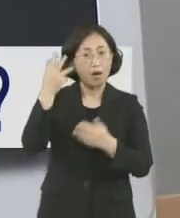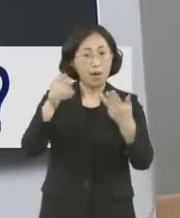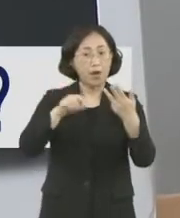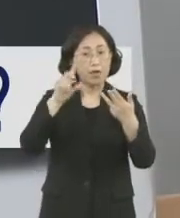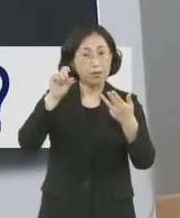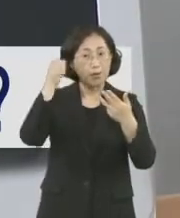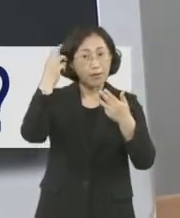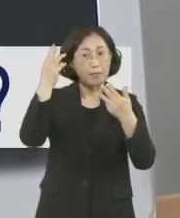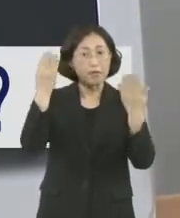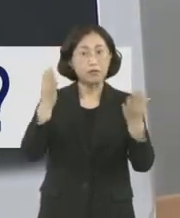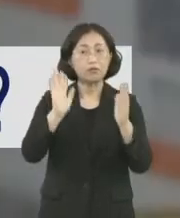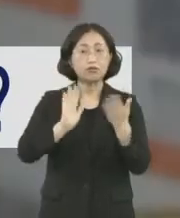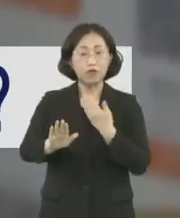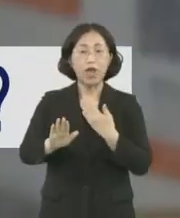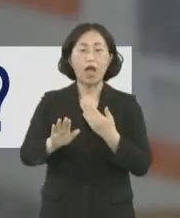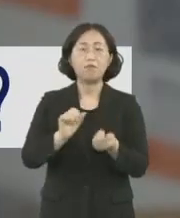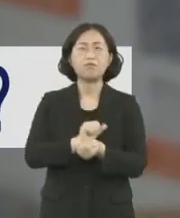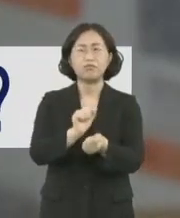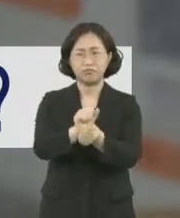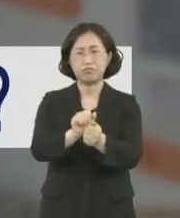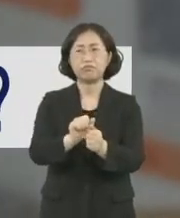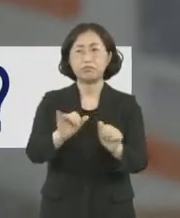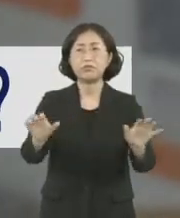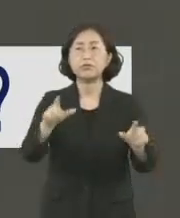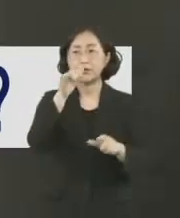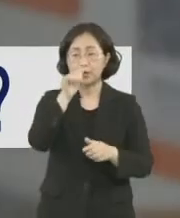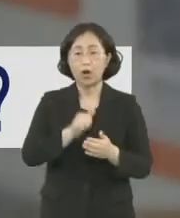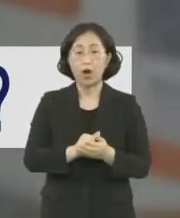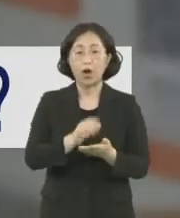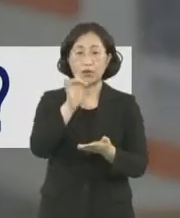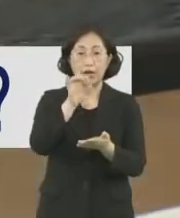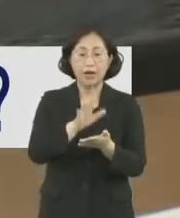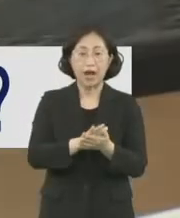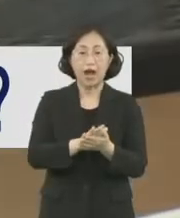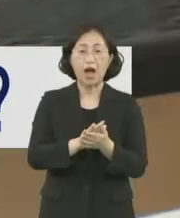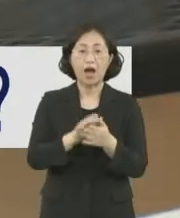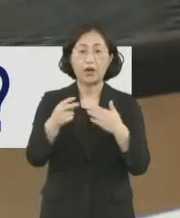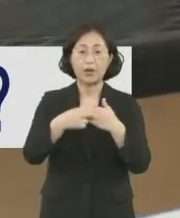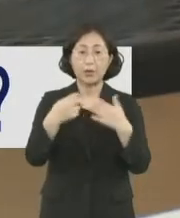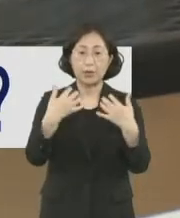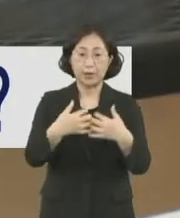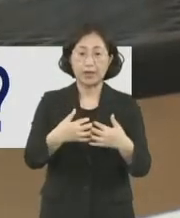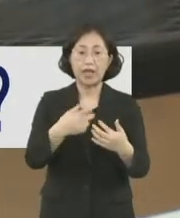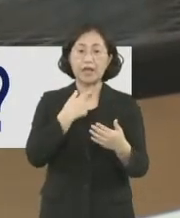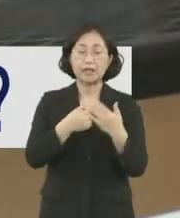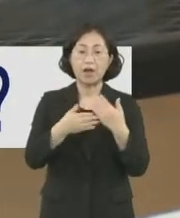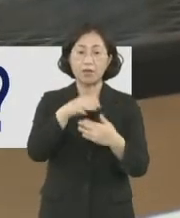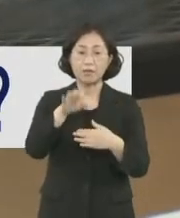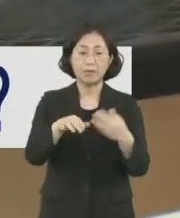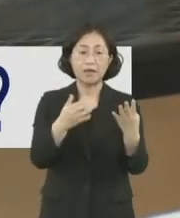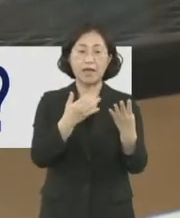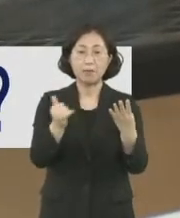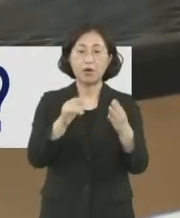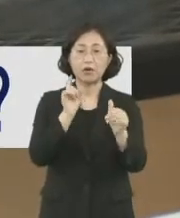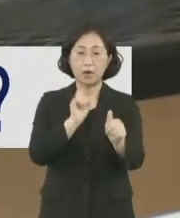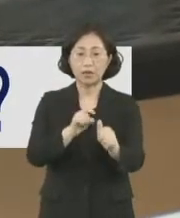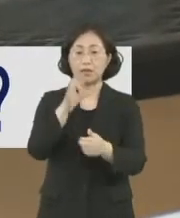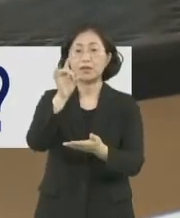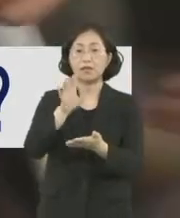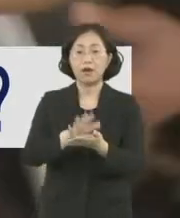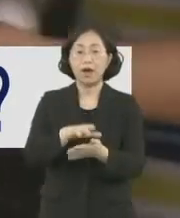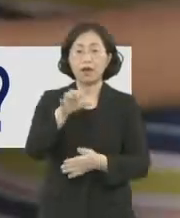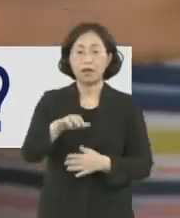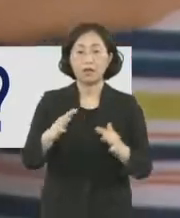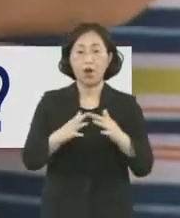현실화되는 분위기입니다 충남 에서는 아산 의료기기 체험 # 관련해 주민 4명이 추가됐고 철 하에서도